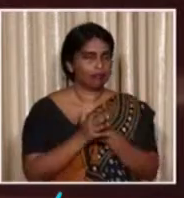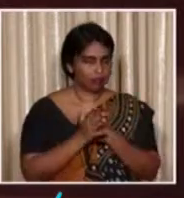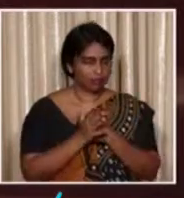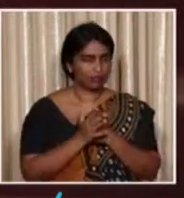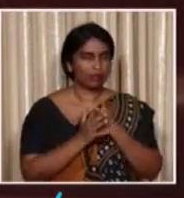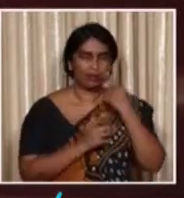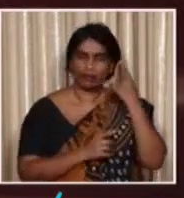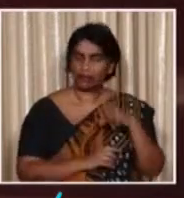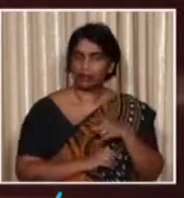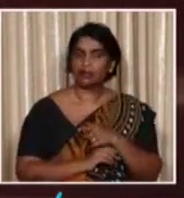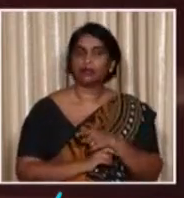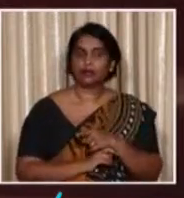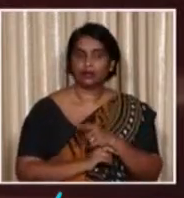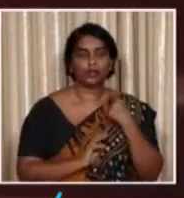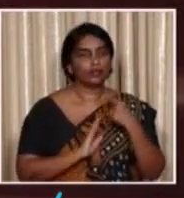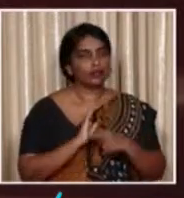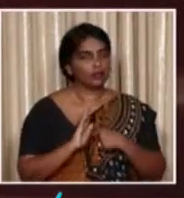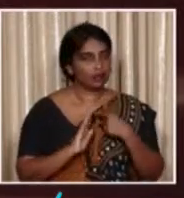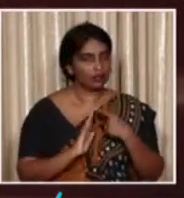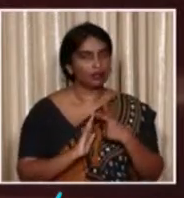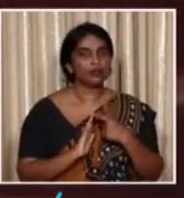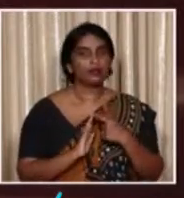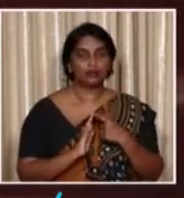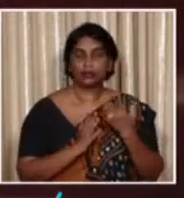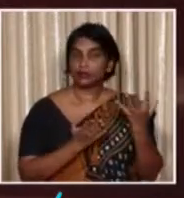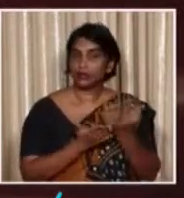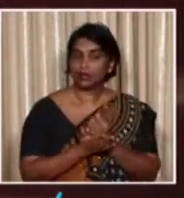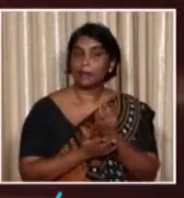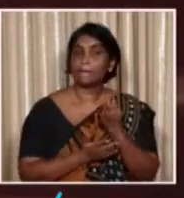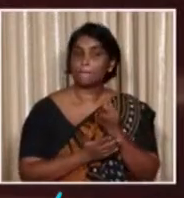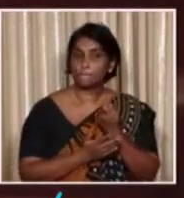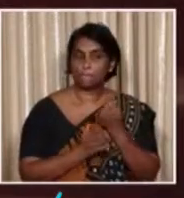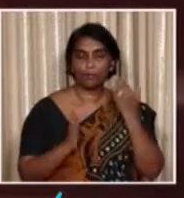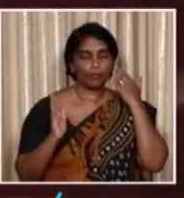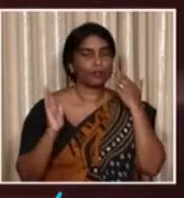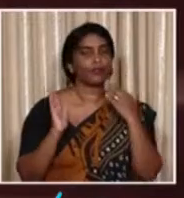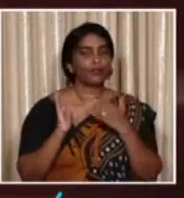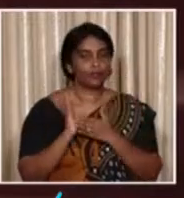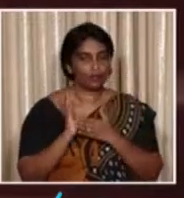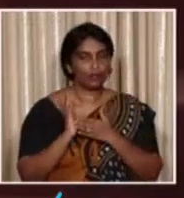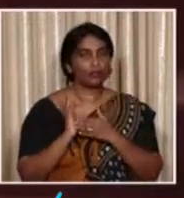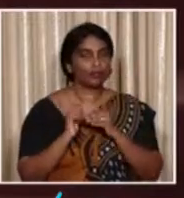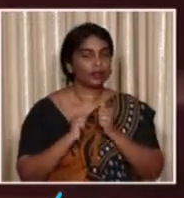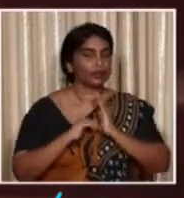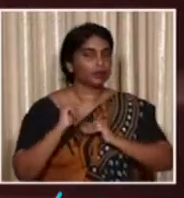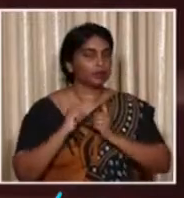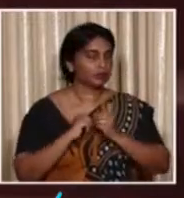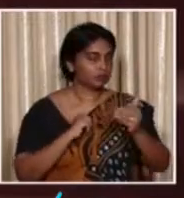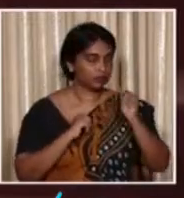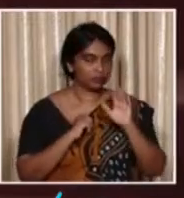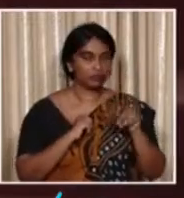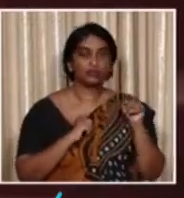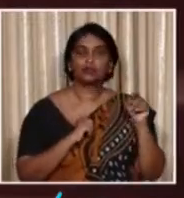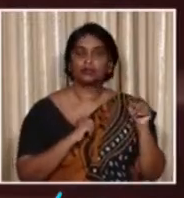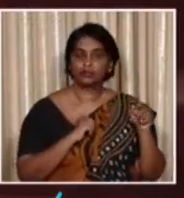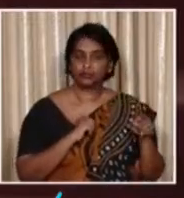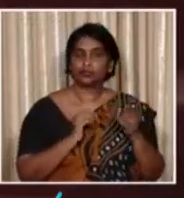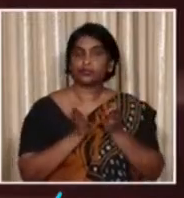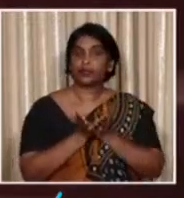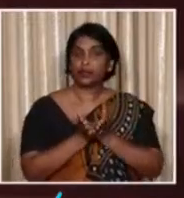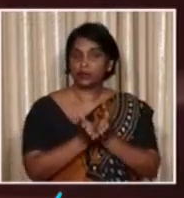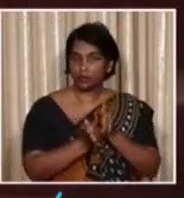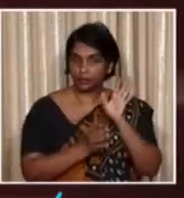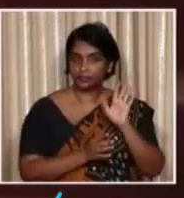වීම නිසා Sri Lanka වට අය කරගත යුතු වන්දි මුදල් පිළිබඳව ගෙන ඇති පියවර සහ Express